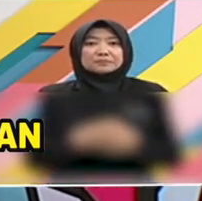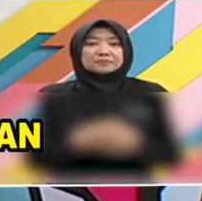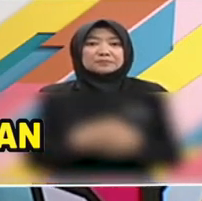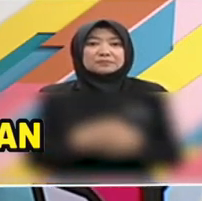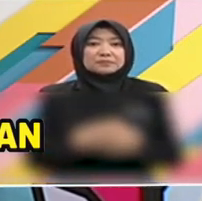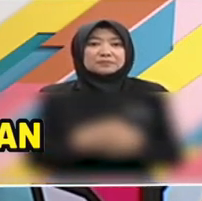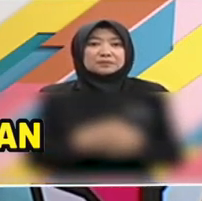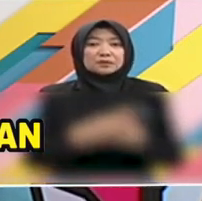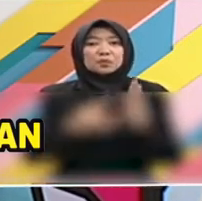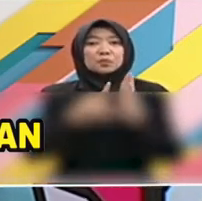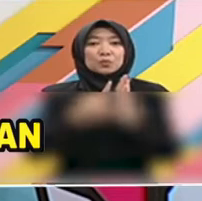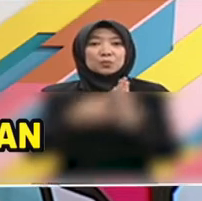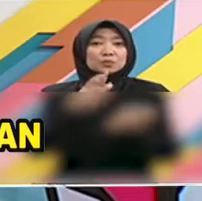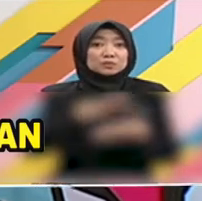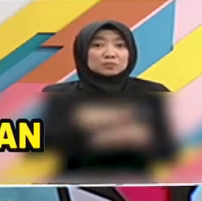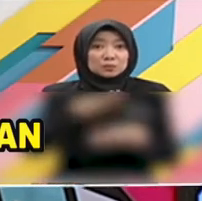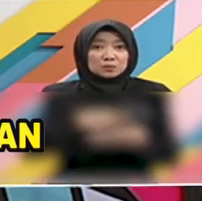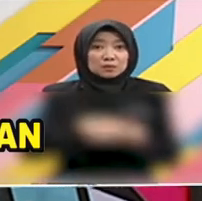Saya rasakan yang ini kan cikgu.